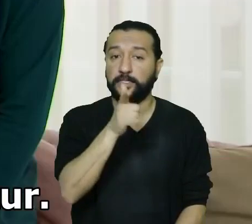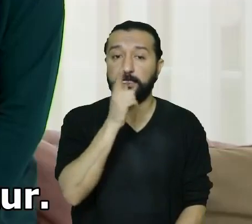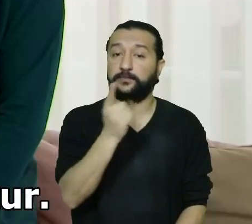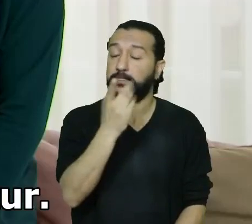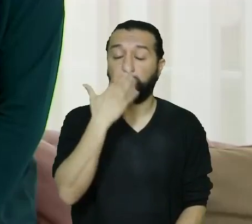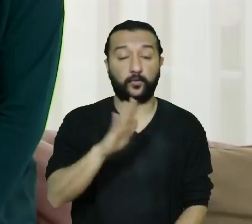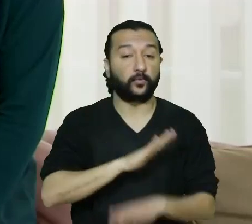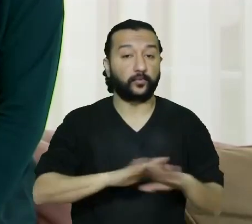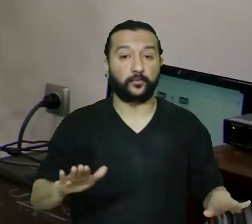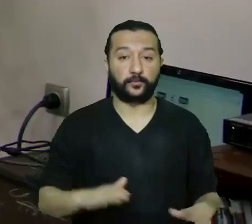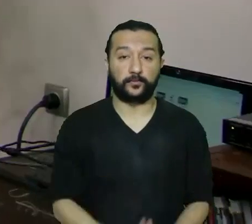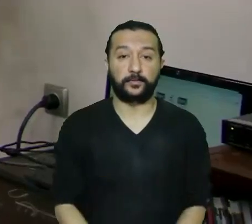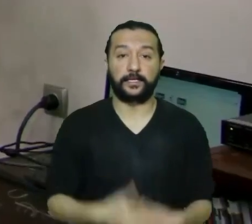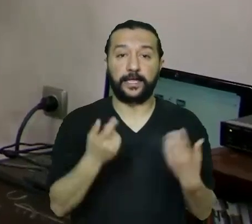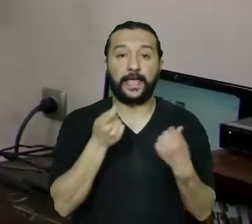bir şey yoktur.